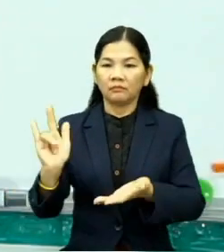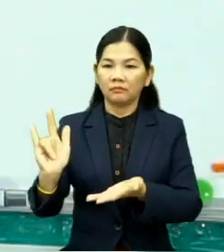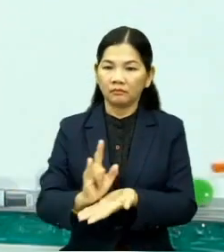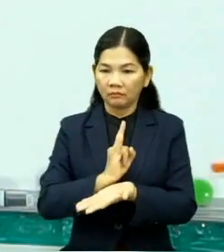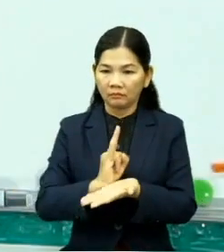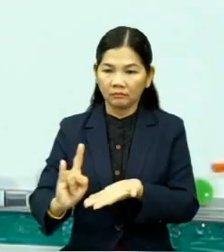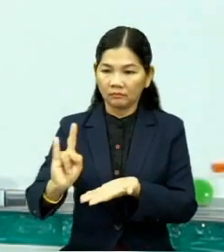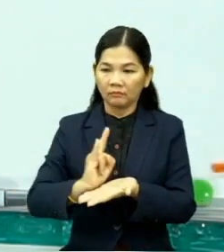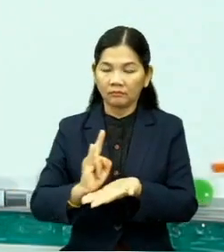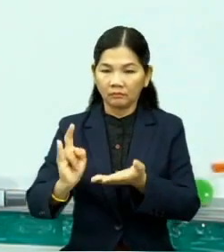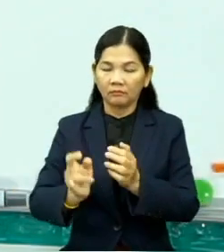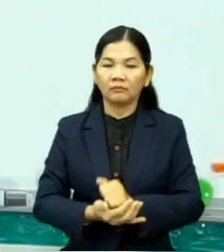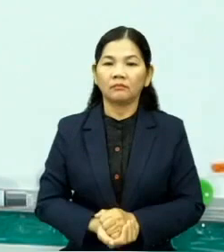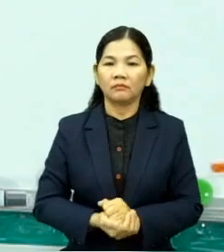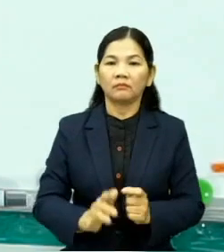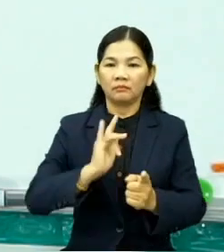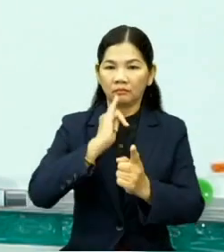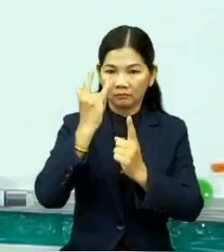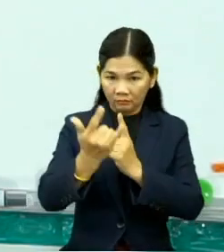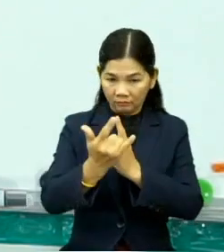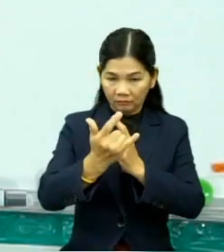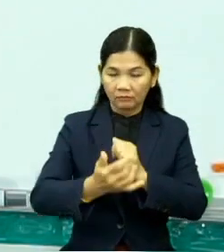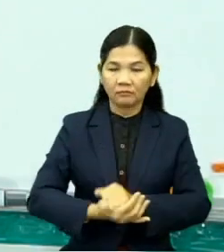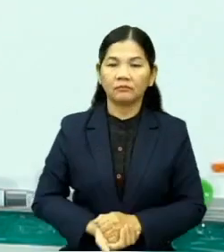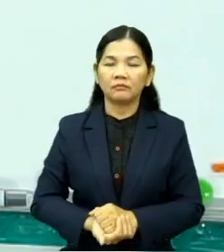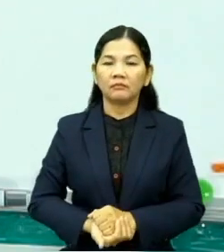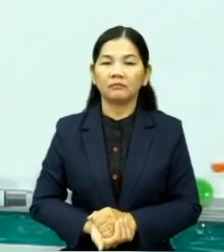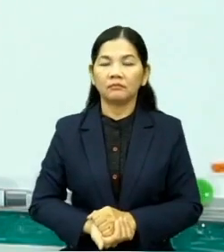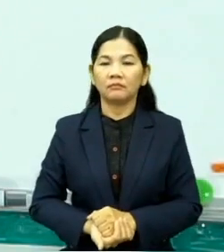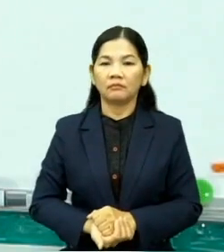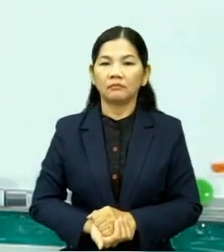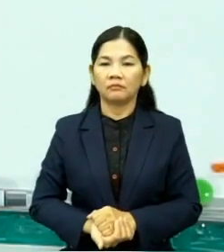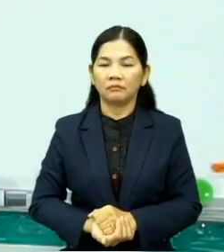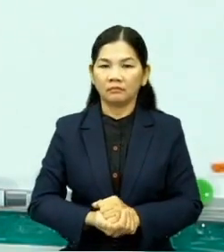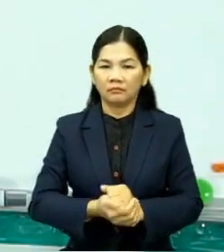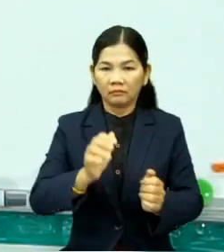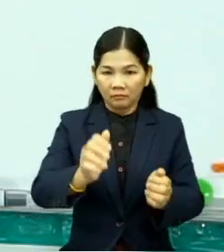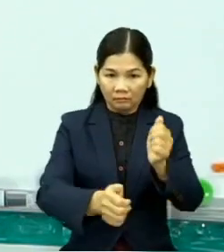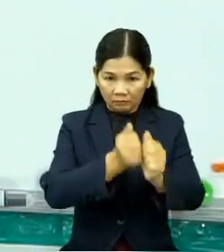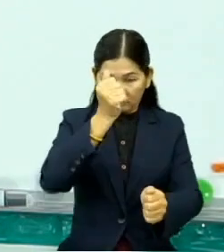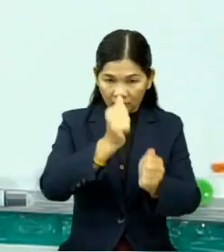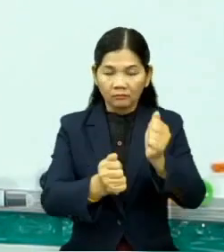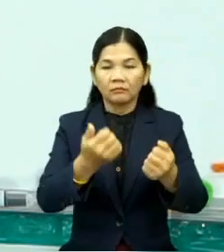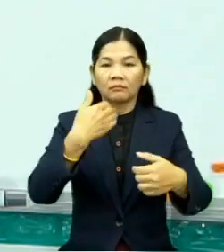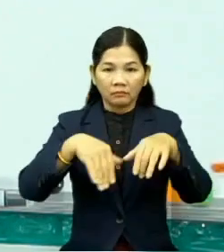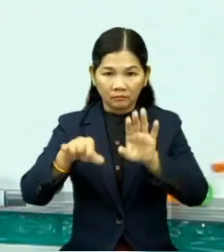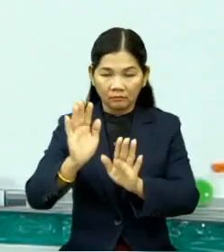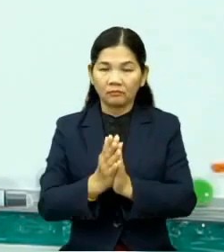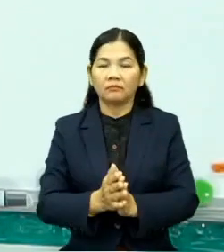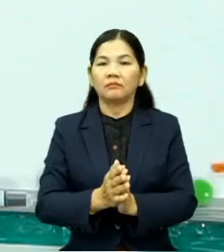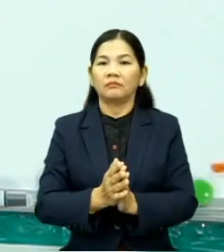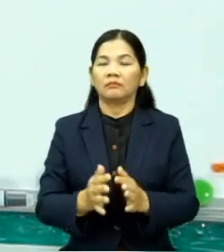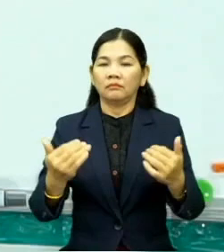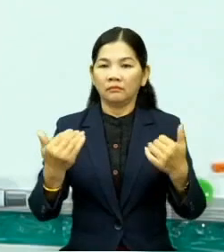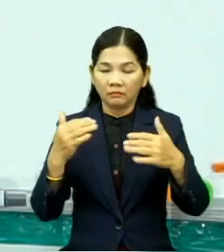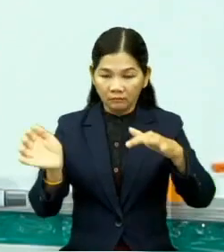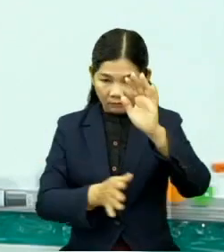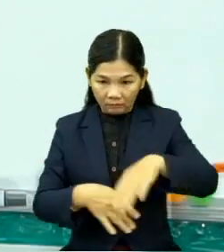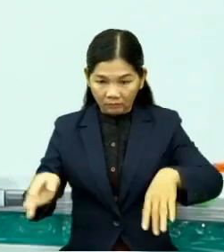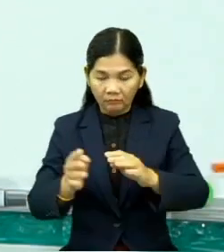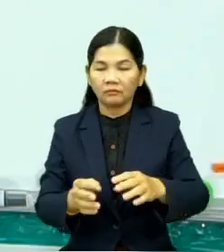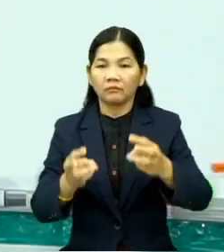ហោរីប្រពៃណីឆៃយ៉ាំយីកេ